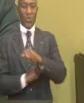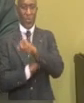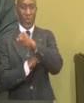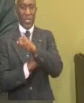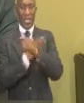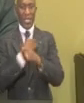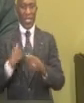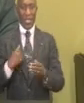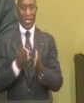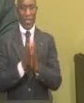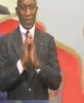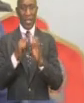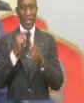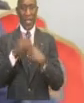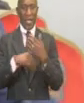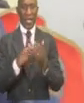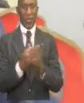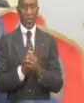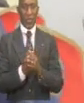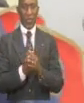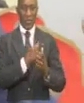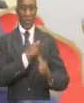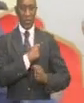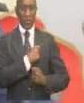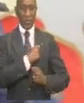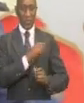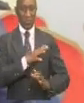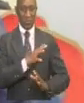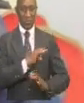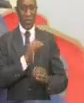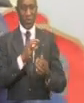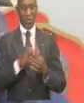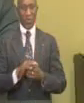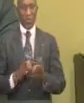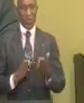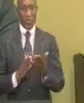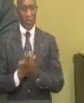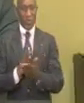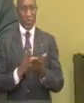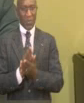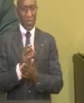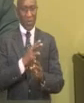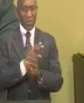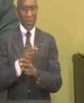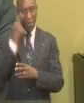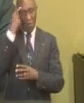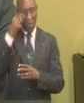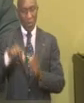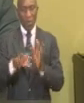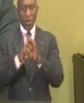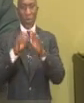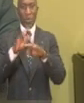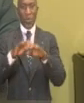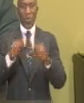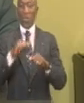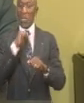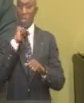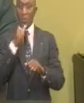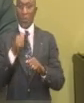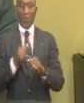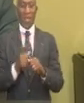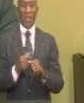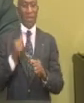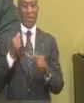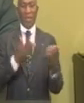sécuriser pour ne pas permettre aux opportunistes de la saboter. Commencer à 9h35,